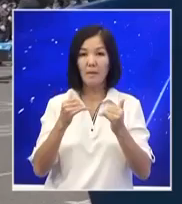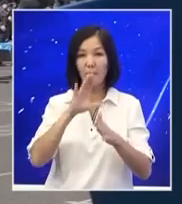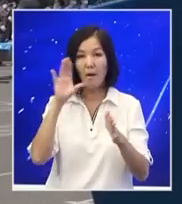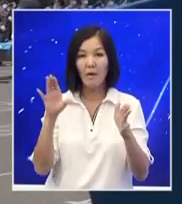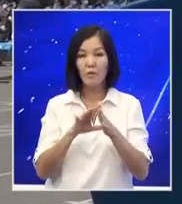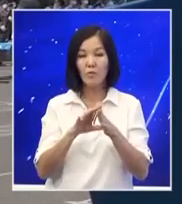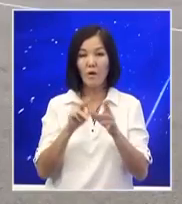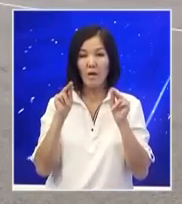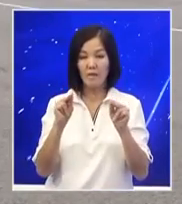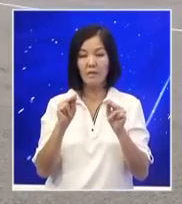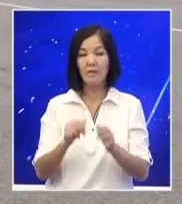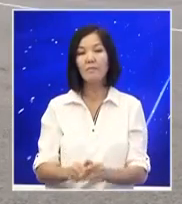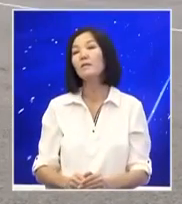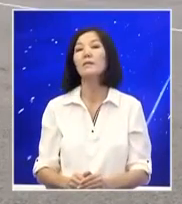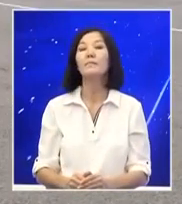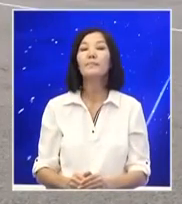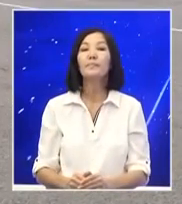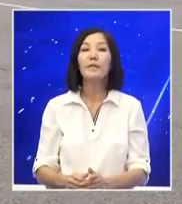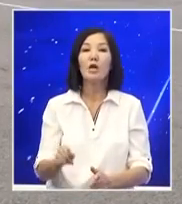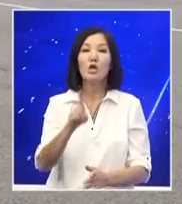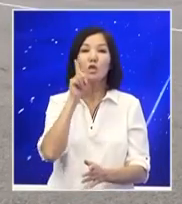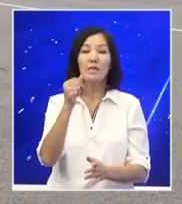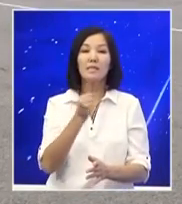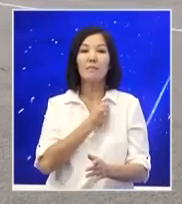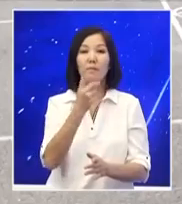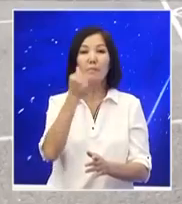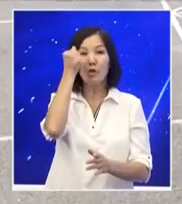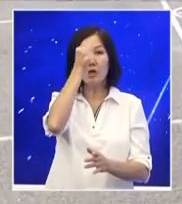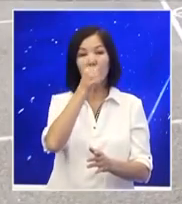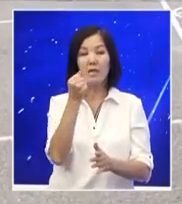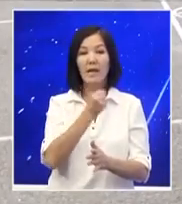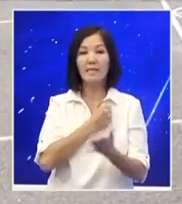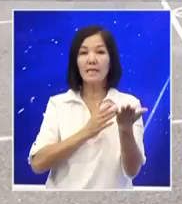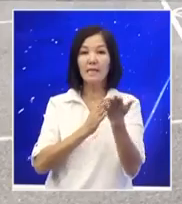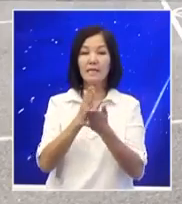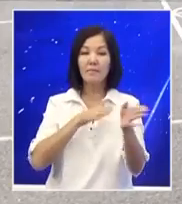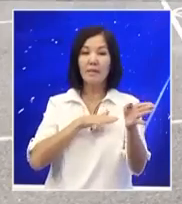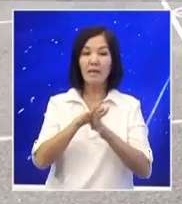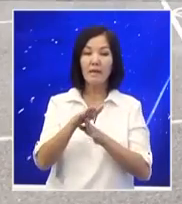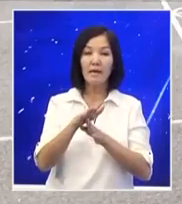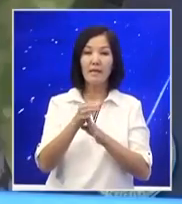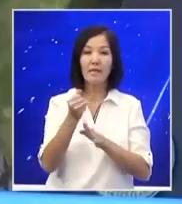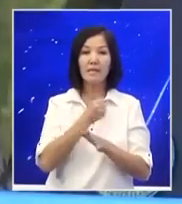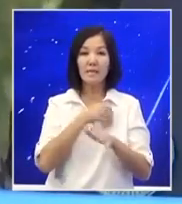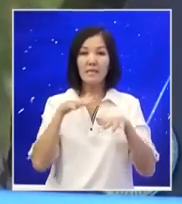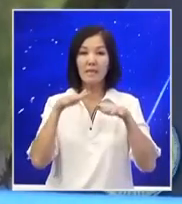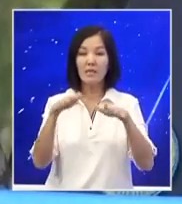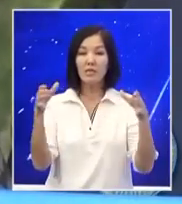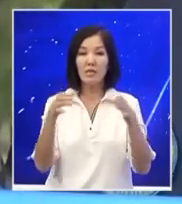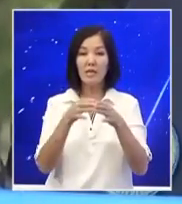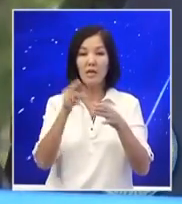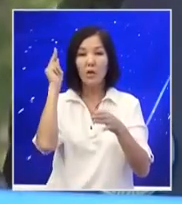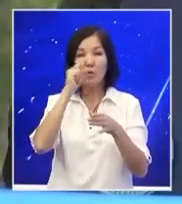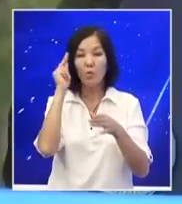түрде ант етемін. Қатарға қосылған жас сарбаздар енді бір жыл бойы әскери қызметтің қыр-сырына қанығады. Десантшылар мұнда әскери курстардан